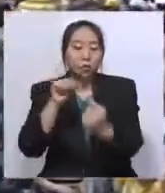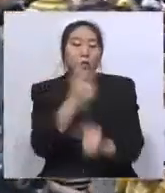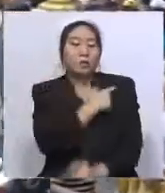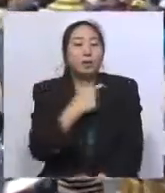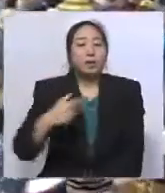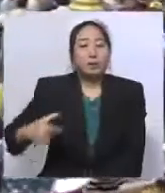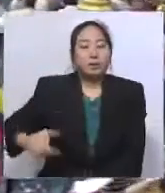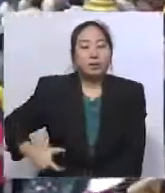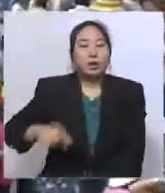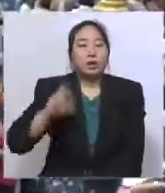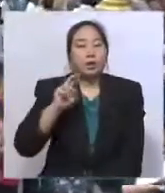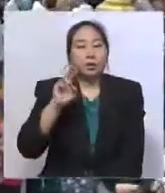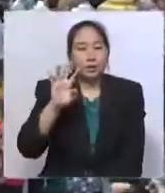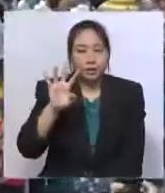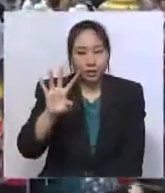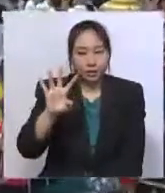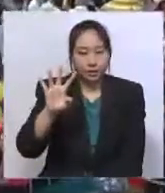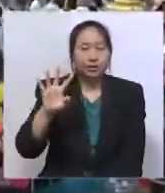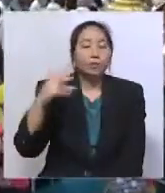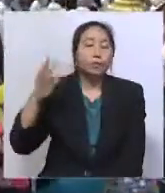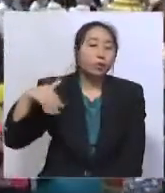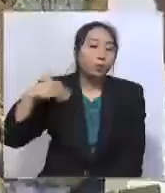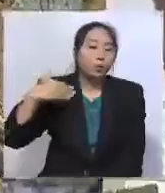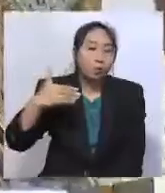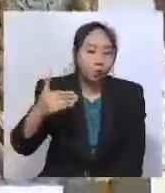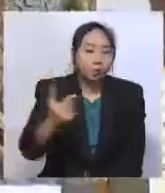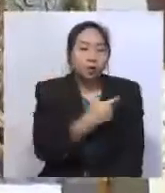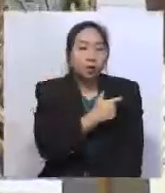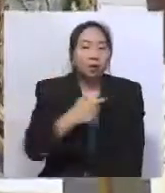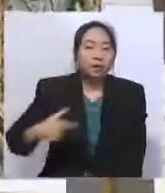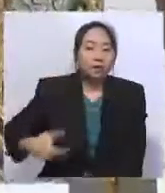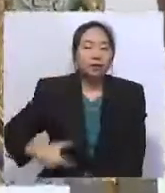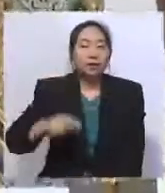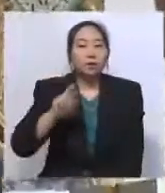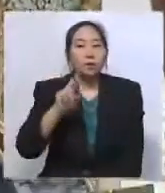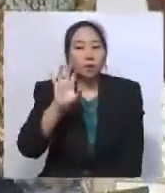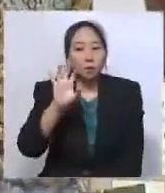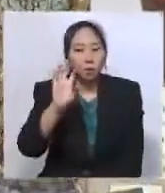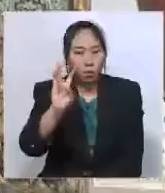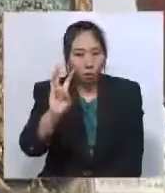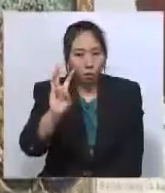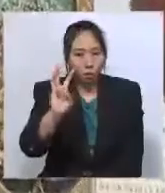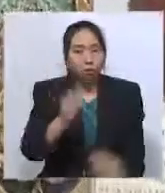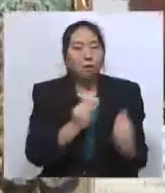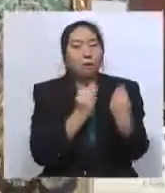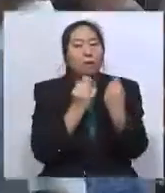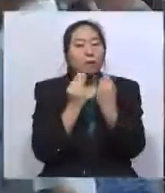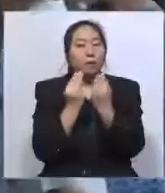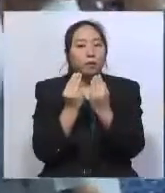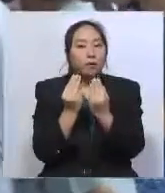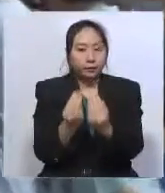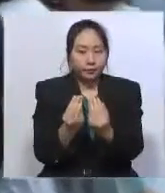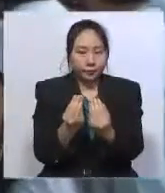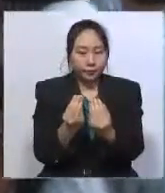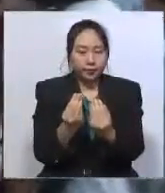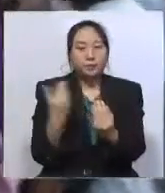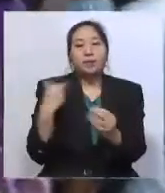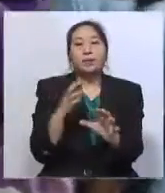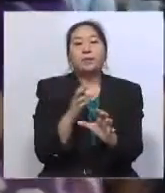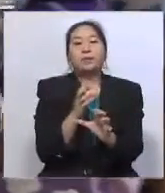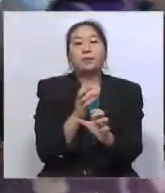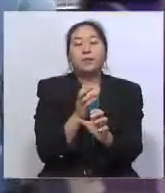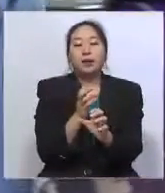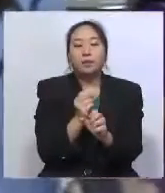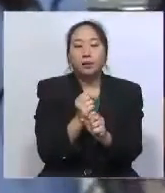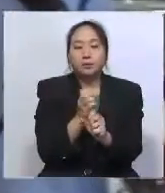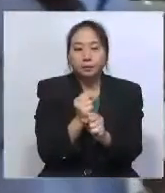าทสมเด็จพระจอมเกล้าเจ้าอยู่หัวต่อมาพระบาทสมเด็จพระมงกุฎเกล้าเจ้าอยู่หัวทรงพระกรุณาโปรดเกล้าโปรดกระหม่อมให้อัญเชิญพระบ